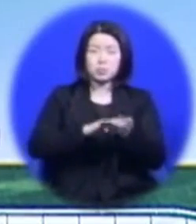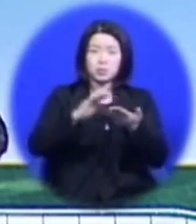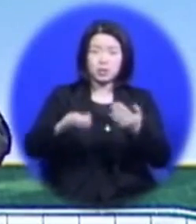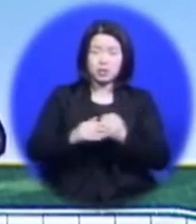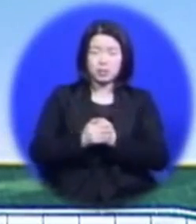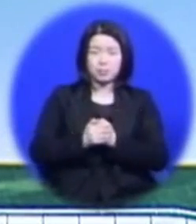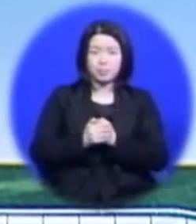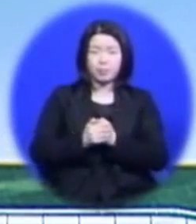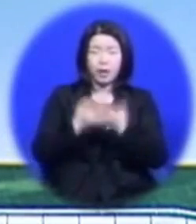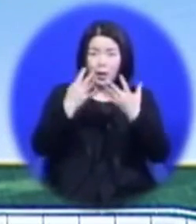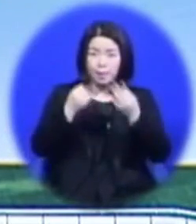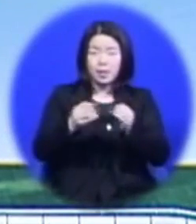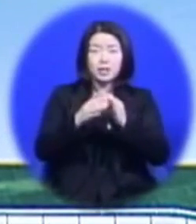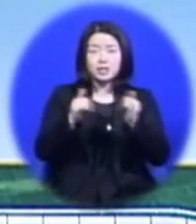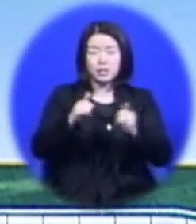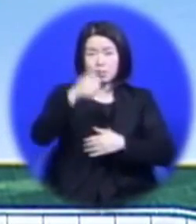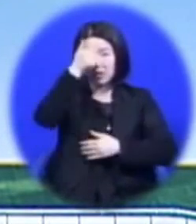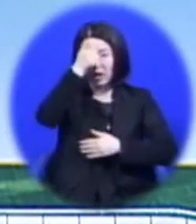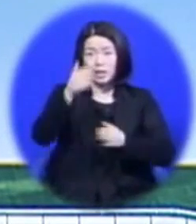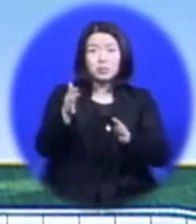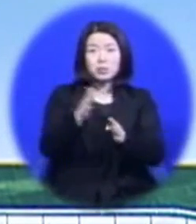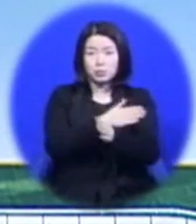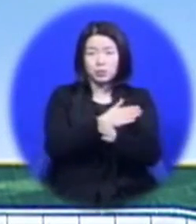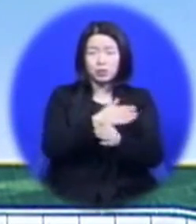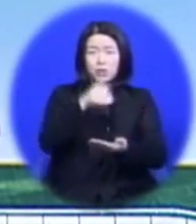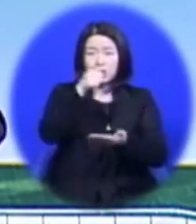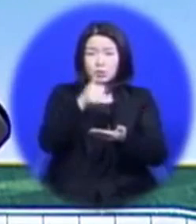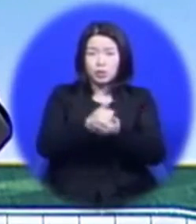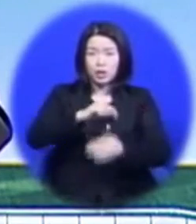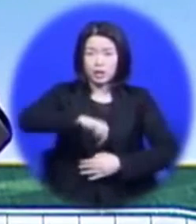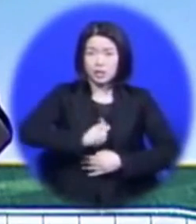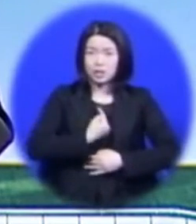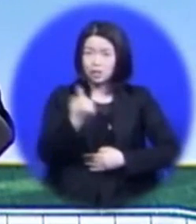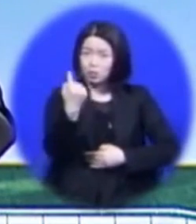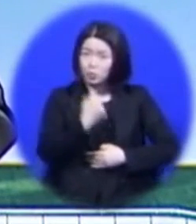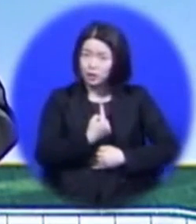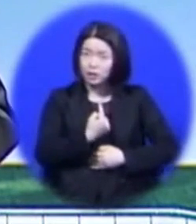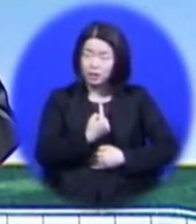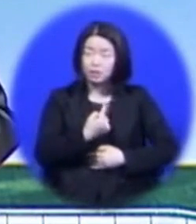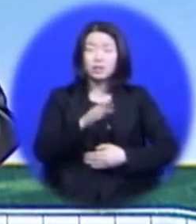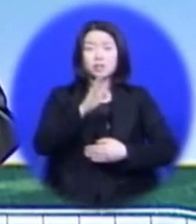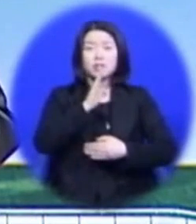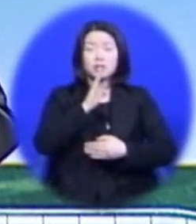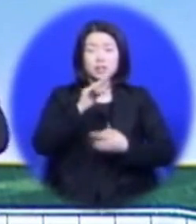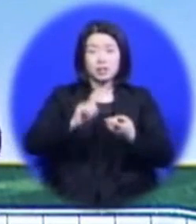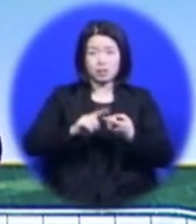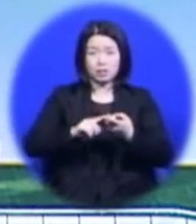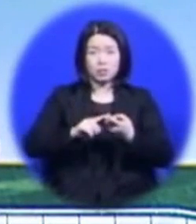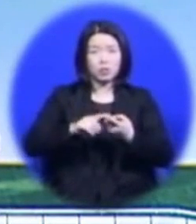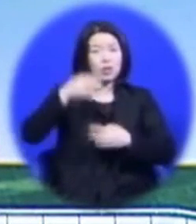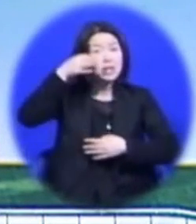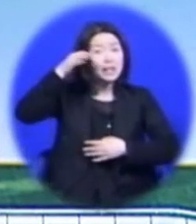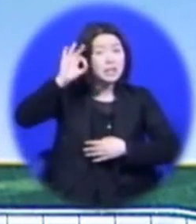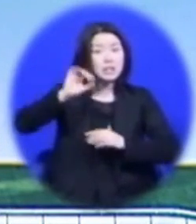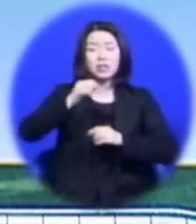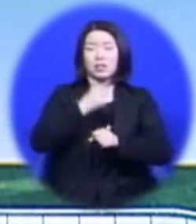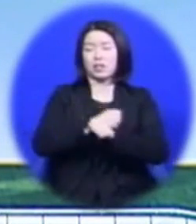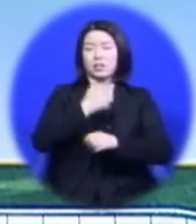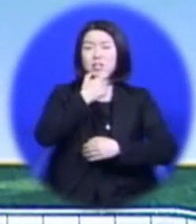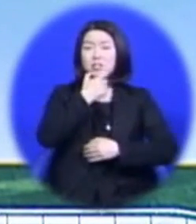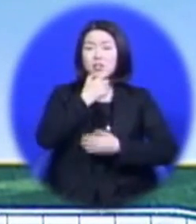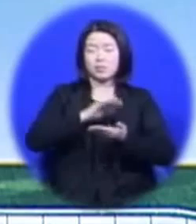많은 사람이 아담으로부터 죄가 자기에게 들어왔다는 사실에 대해서 인정하려고 하지